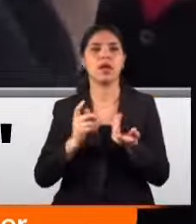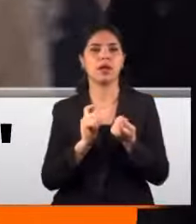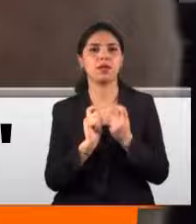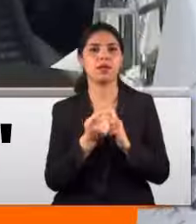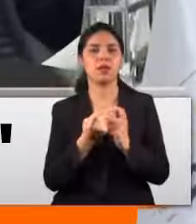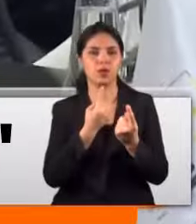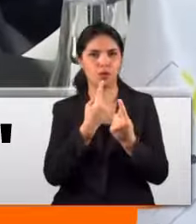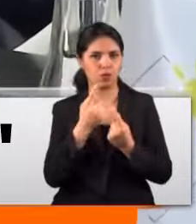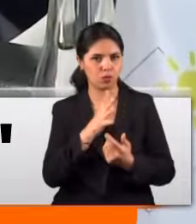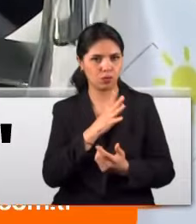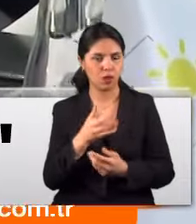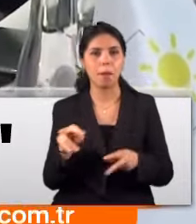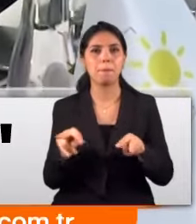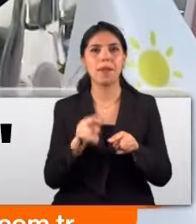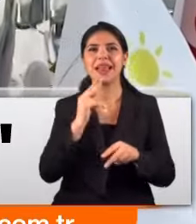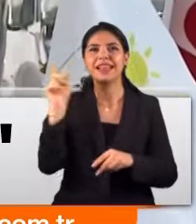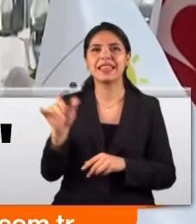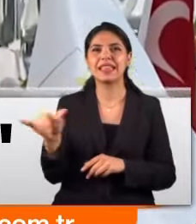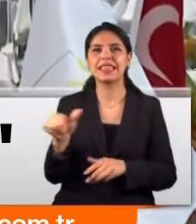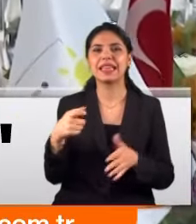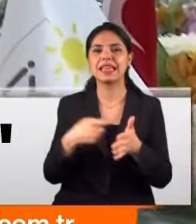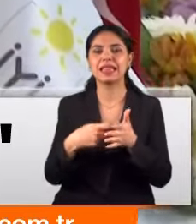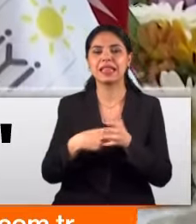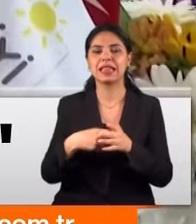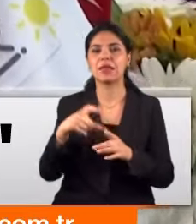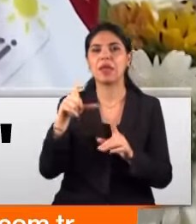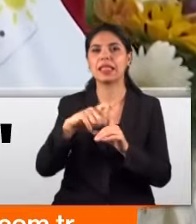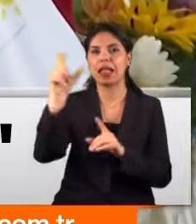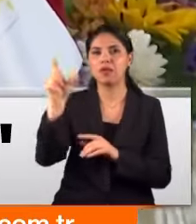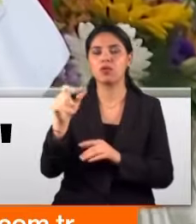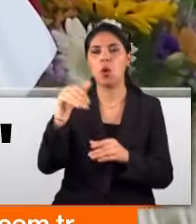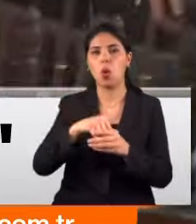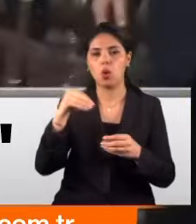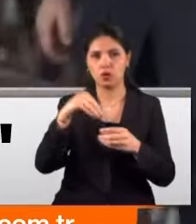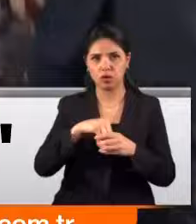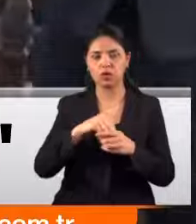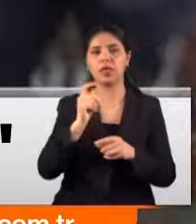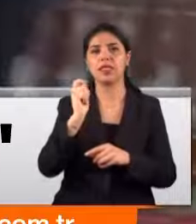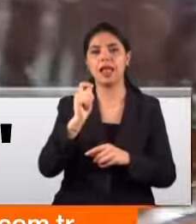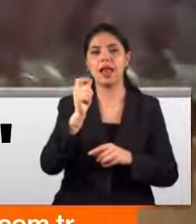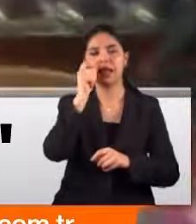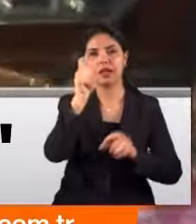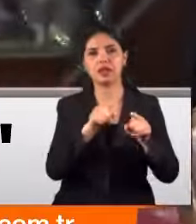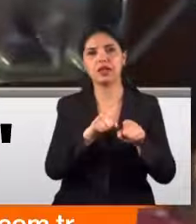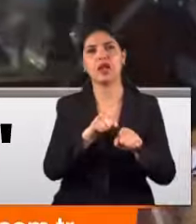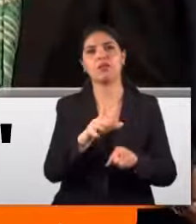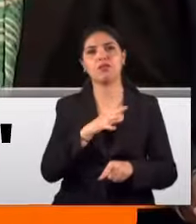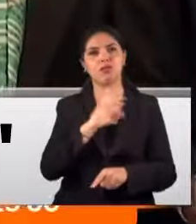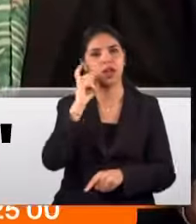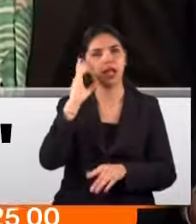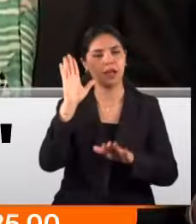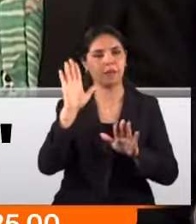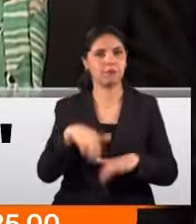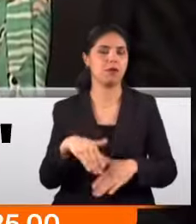konuşuluyor. Öyle ki Akşener'e yakın isimlerin Dervişoğlu'na oy için delegeleri yakın markaja aldığı da iddialar arasında.